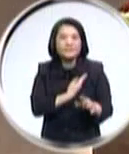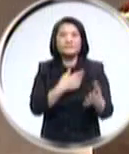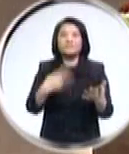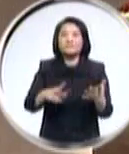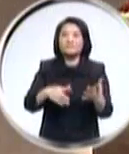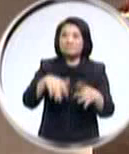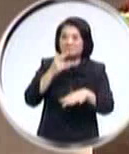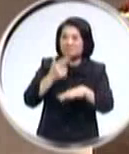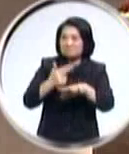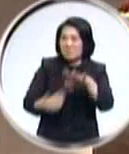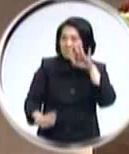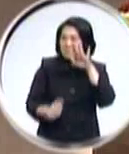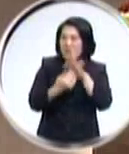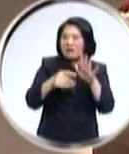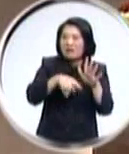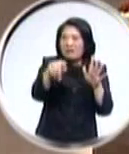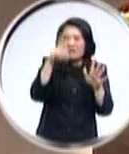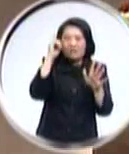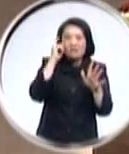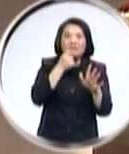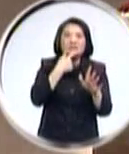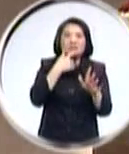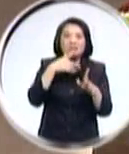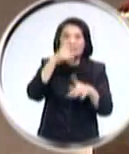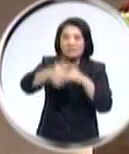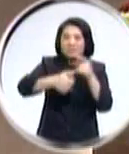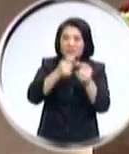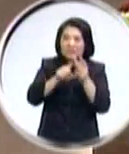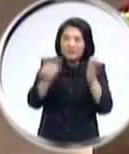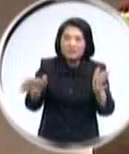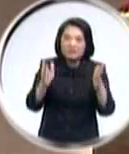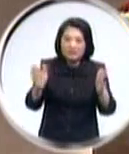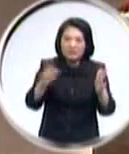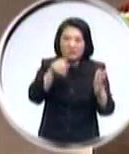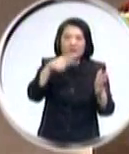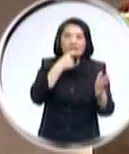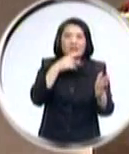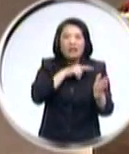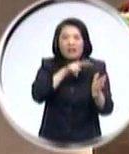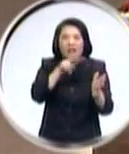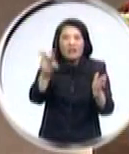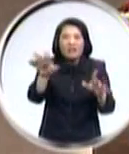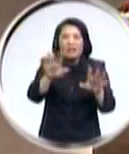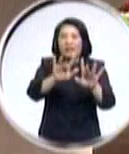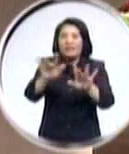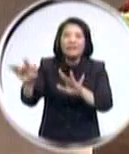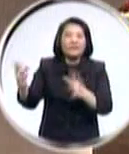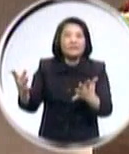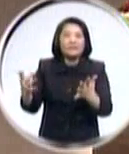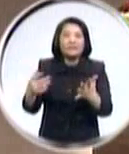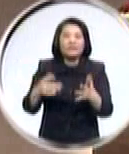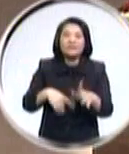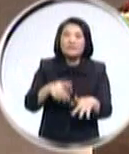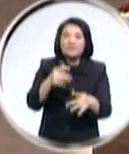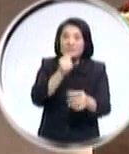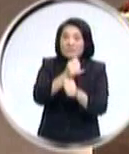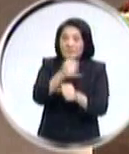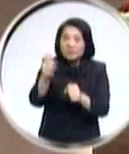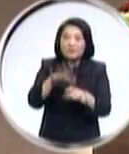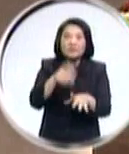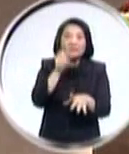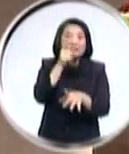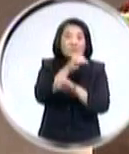高科技的产业也面临半个世纪以来最寒冷的冬天。员工最害怕的无薪假现